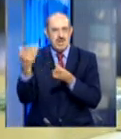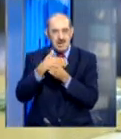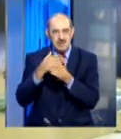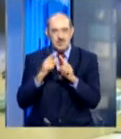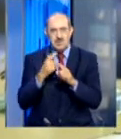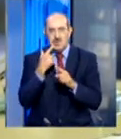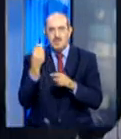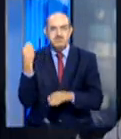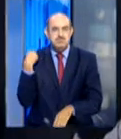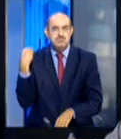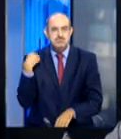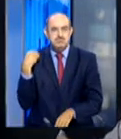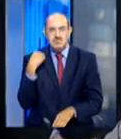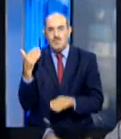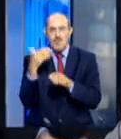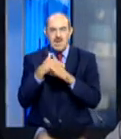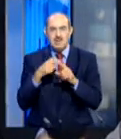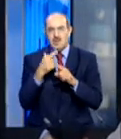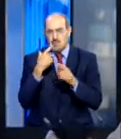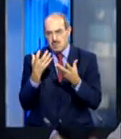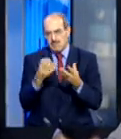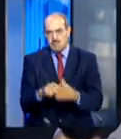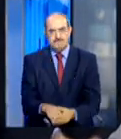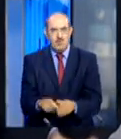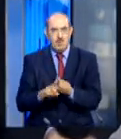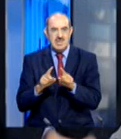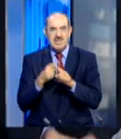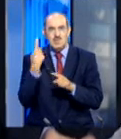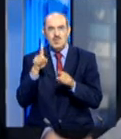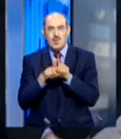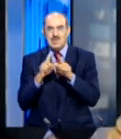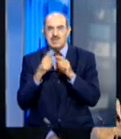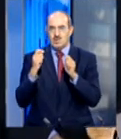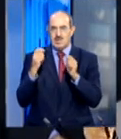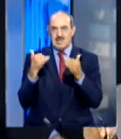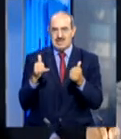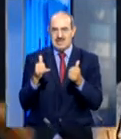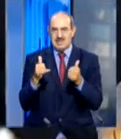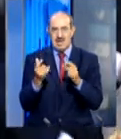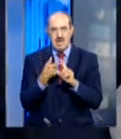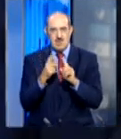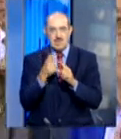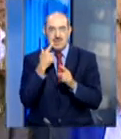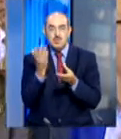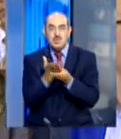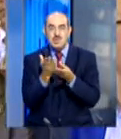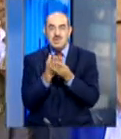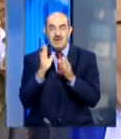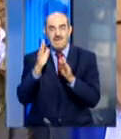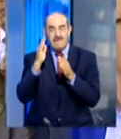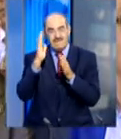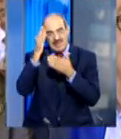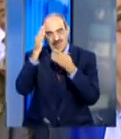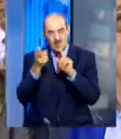ومطلوبة للتدخل والوساطة. فبمرتكزات النخوة الجزائرية في نصرة القضية الفلسطينية أم